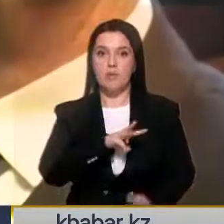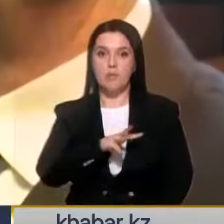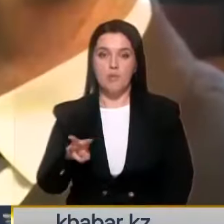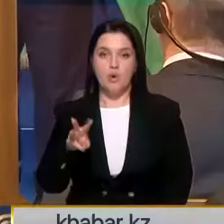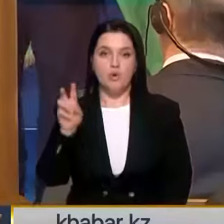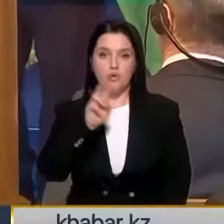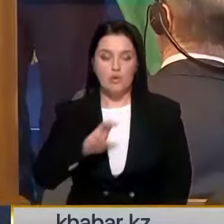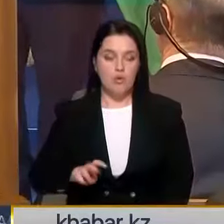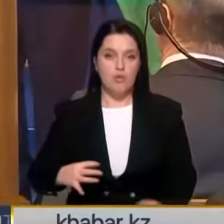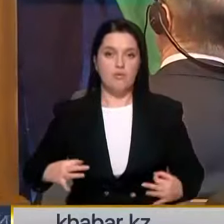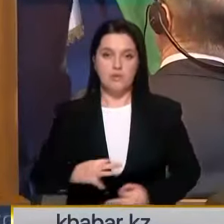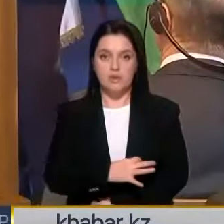венгерских инвестиций